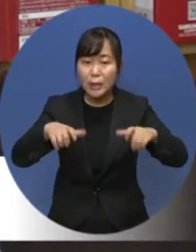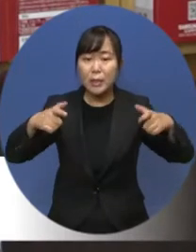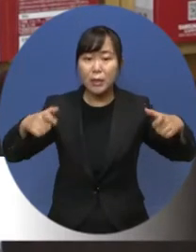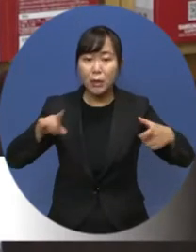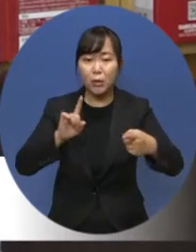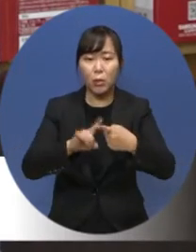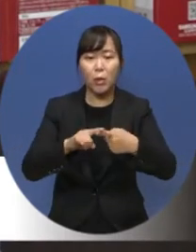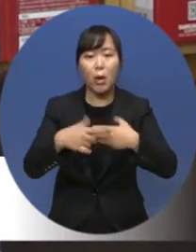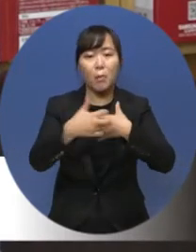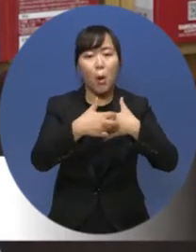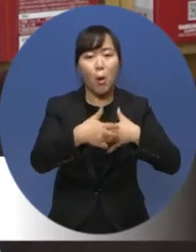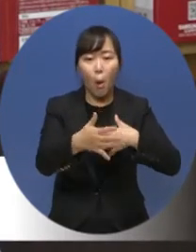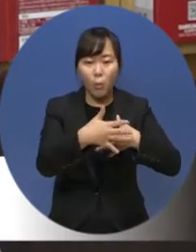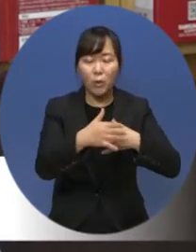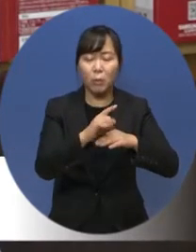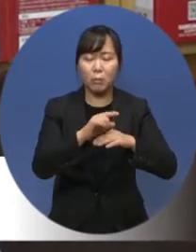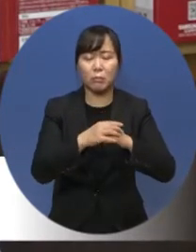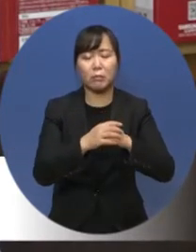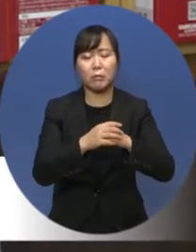원이나 이런